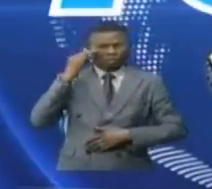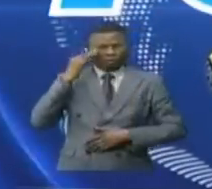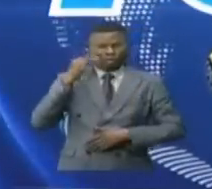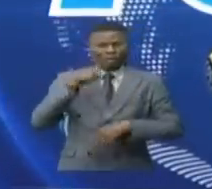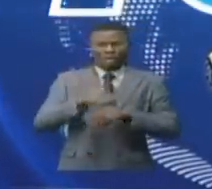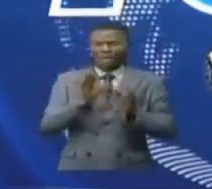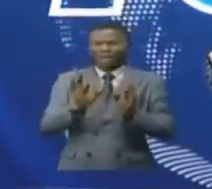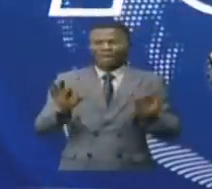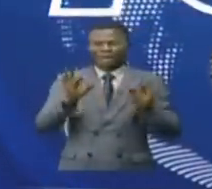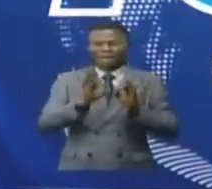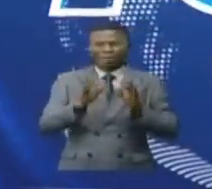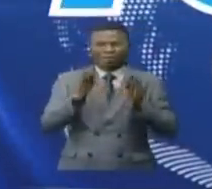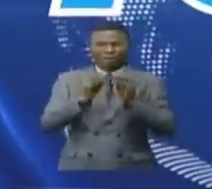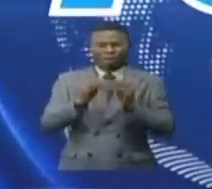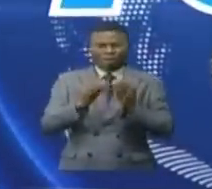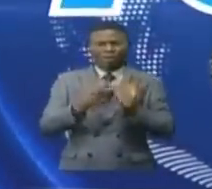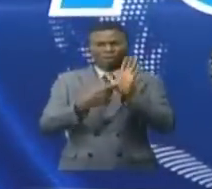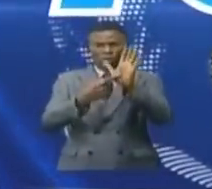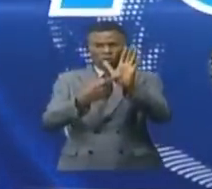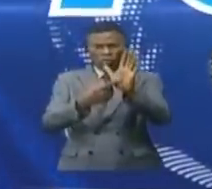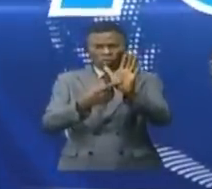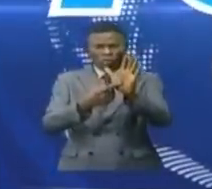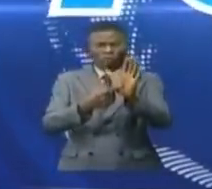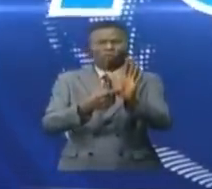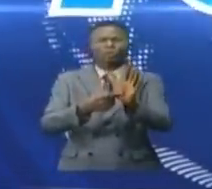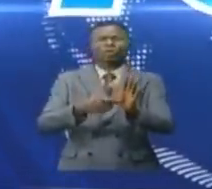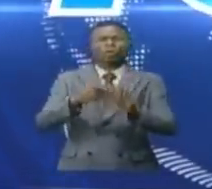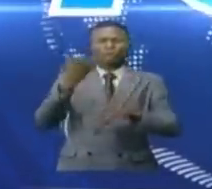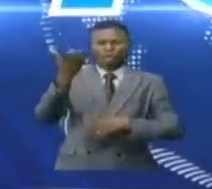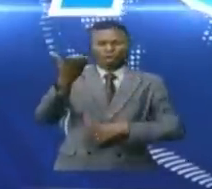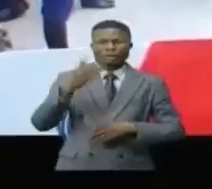de ce conseil avec nos confrères de la presse présidentielle.